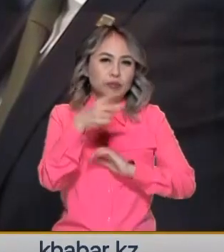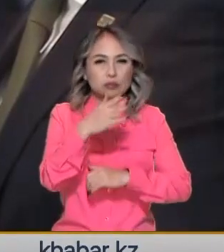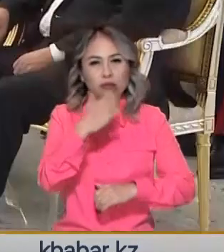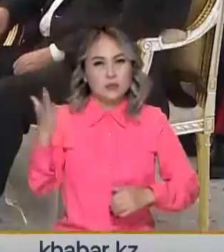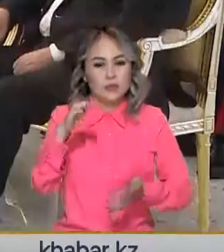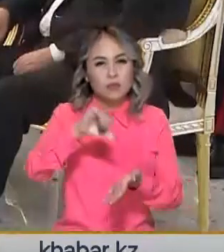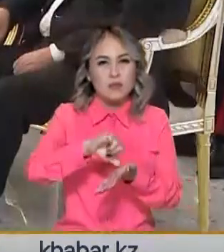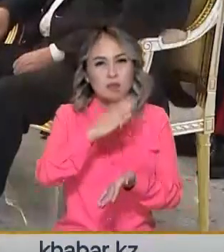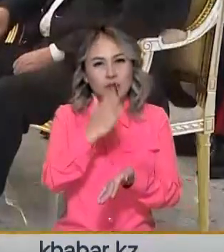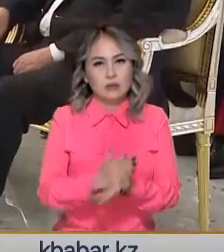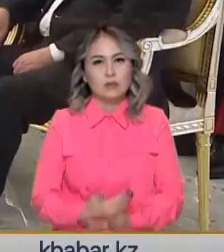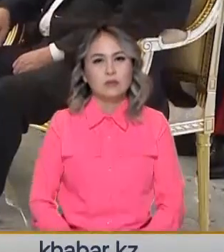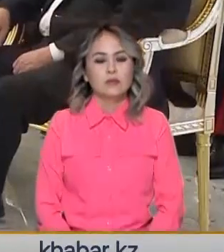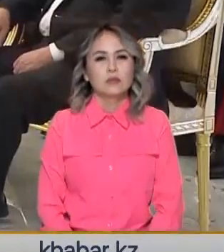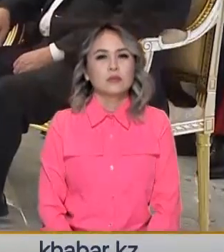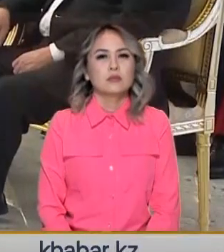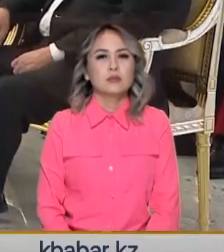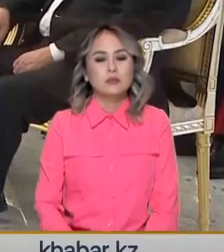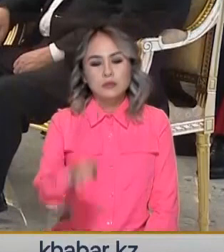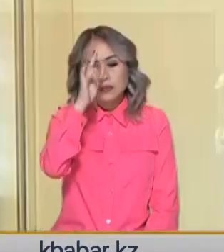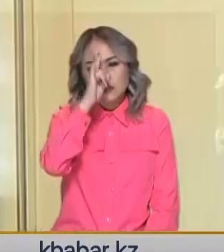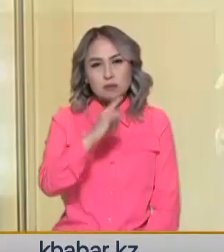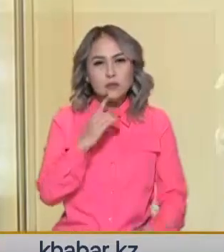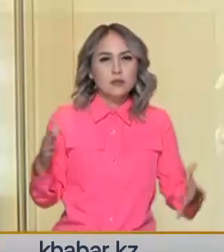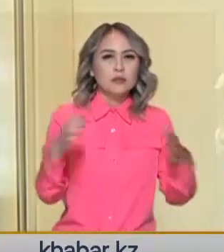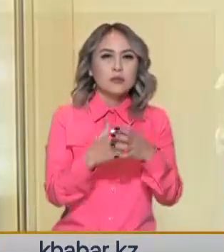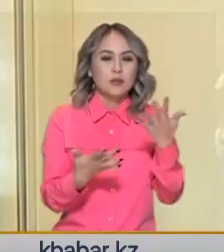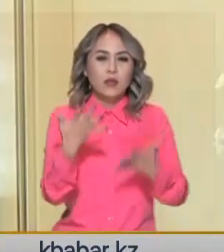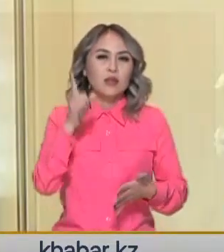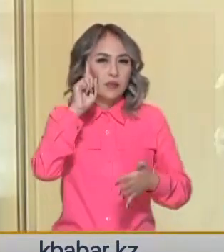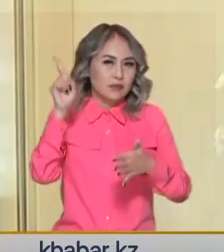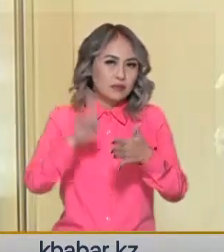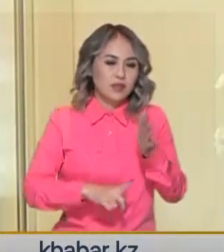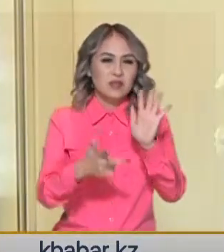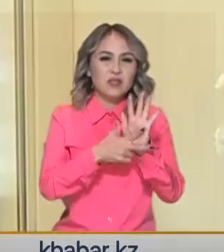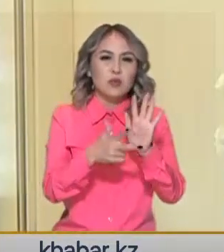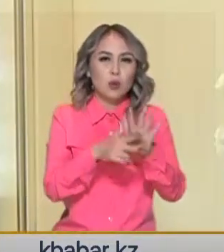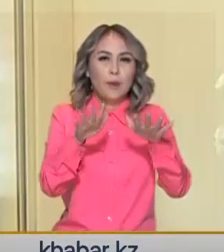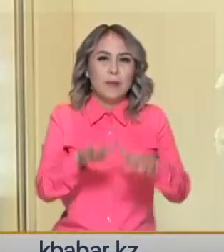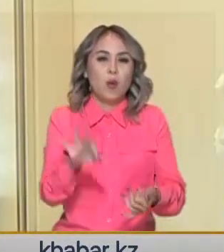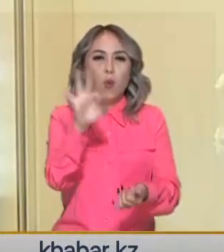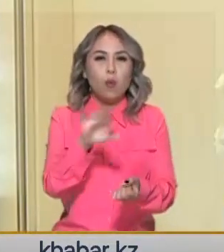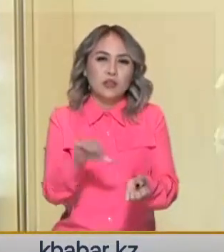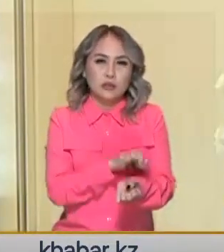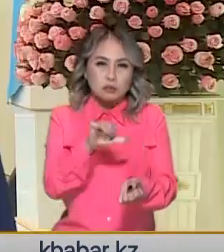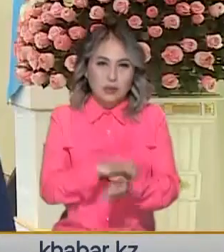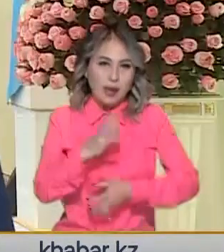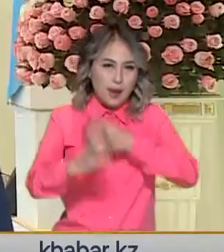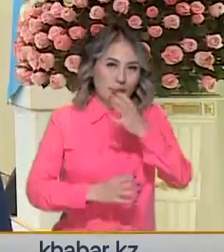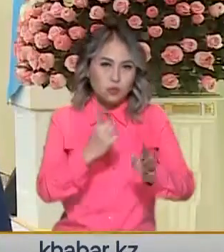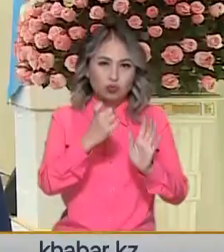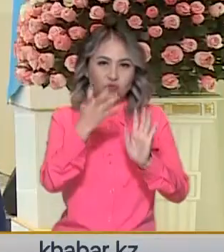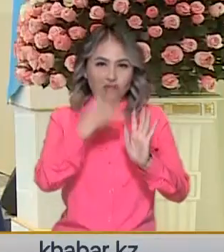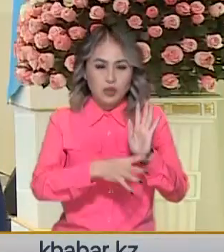астам ерікті бар көрінеді. Қазақстан Біріккен Ұлттар Ұйымының статистикасына сүйенсек, 8-ші орында орналасқан нашақорлық бойынша. Әлемде 190-нан